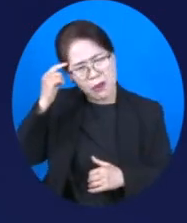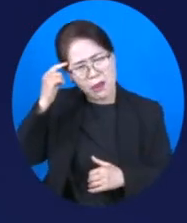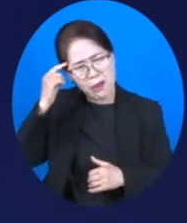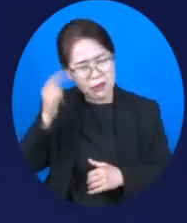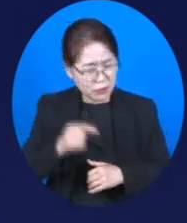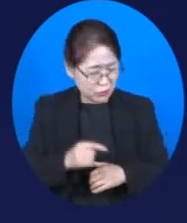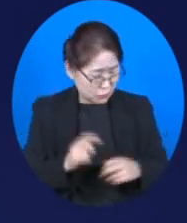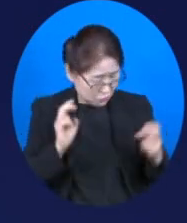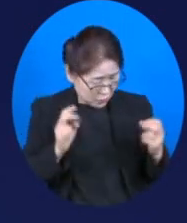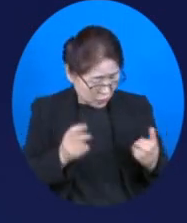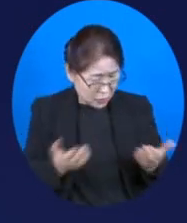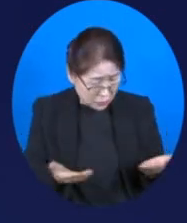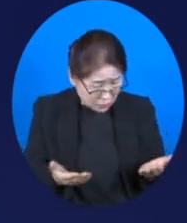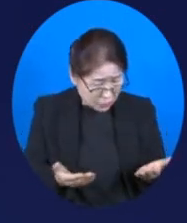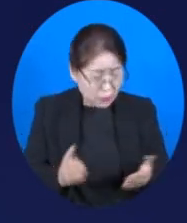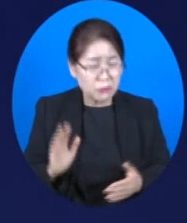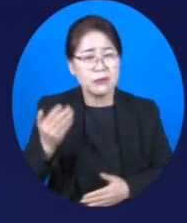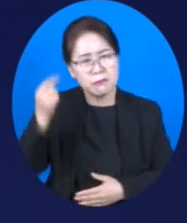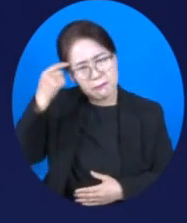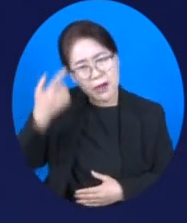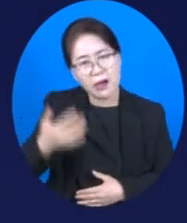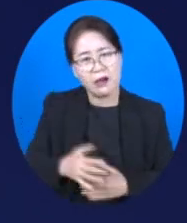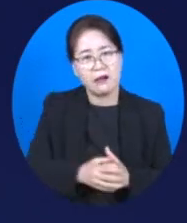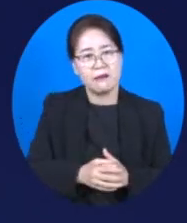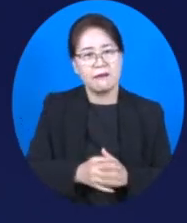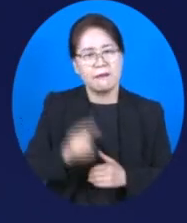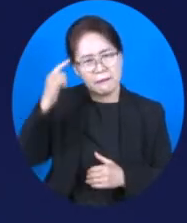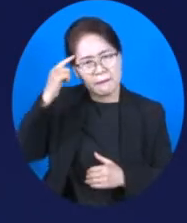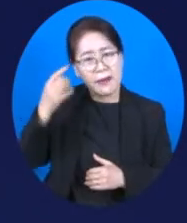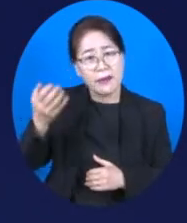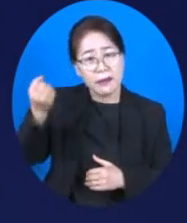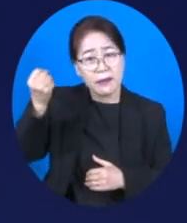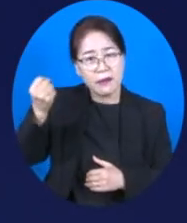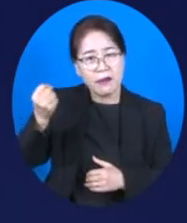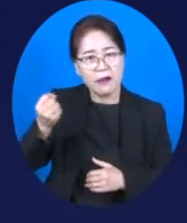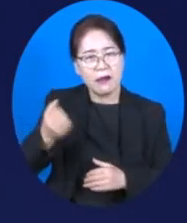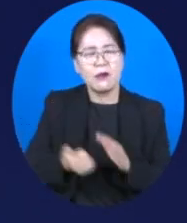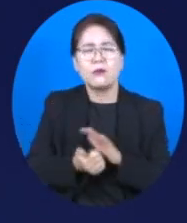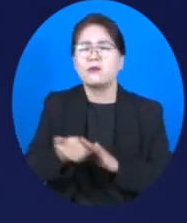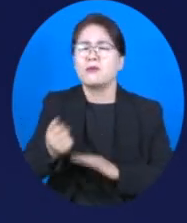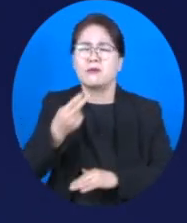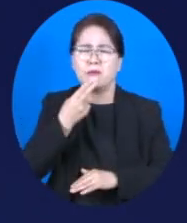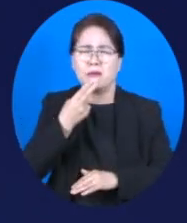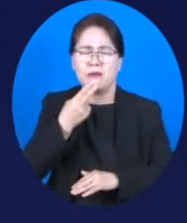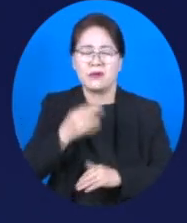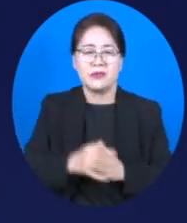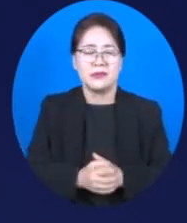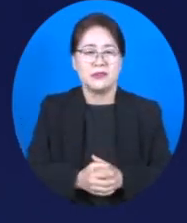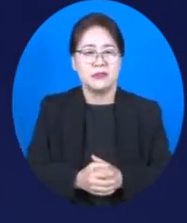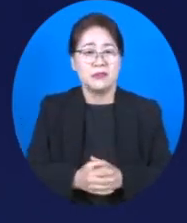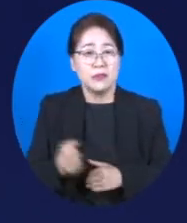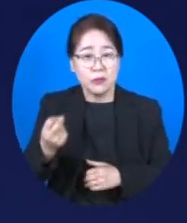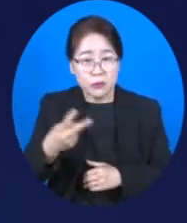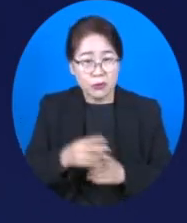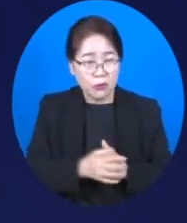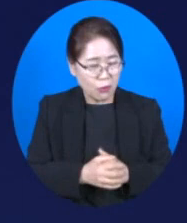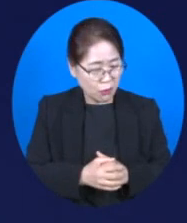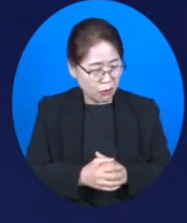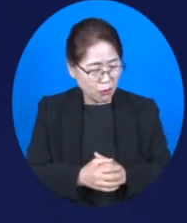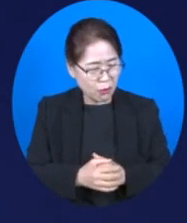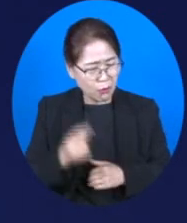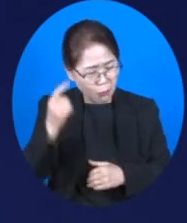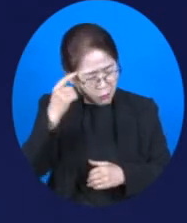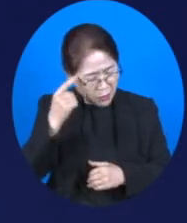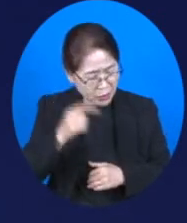이런 직장에 와서 근무를 하게 되었지? 여러분, 이런 생각을 하면은 소망이 없어요. 또 내가